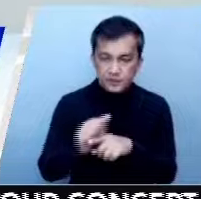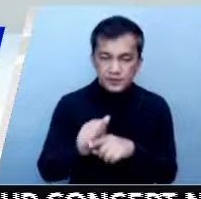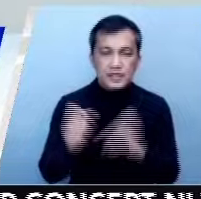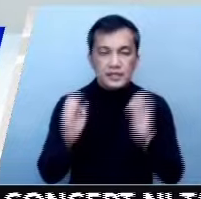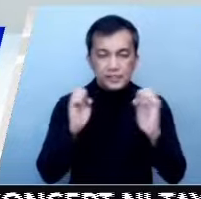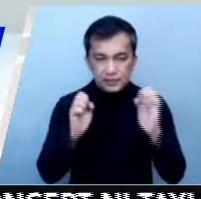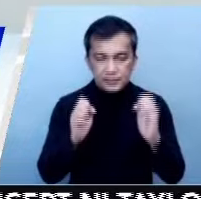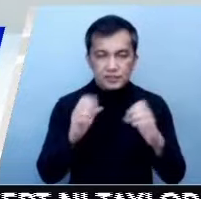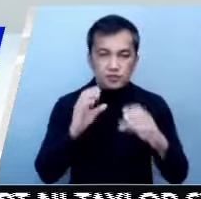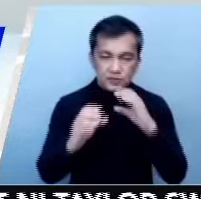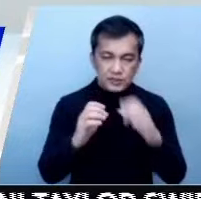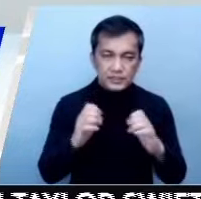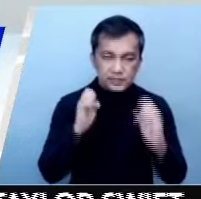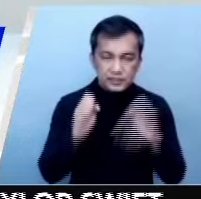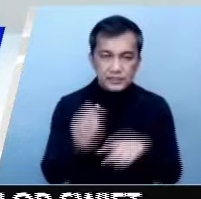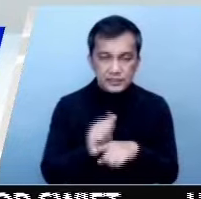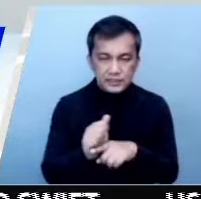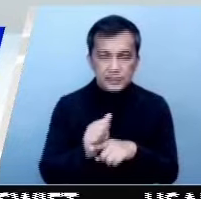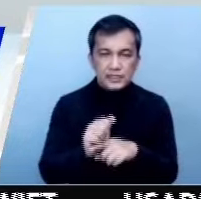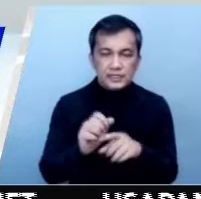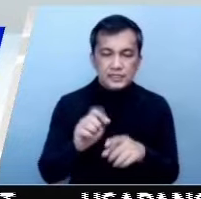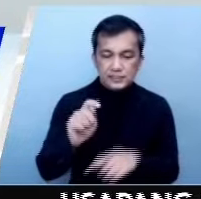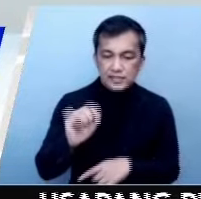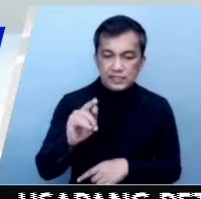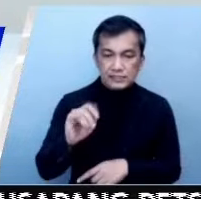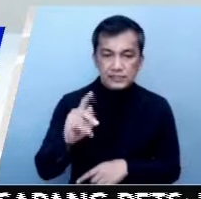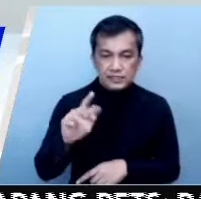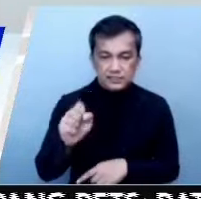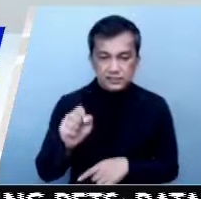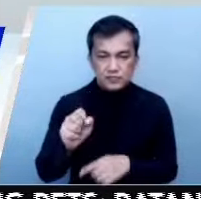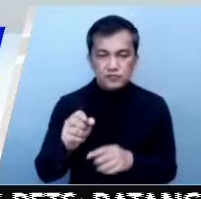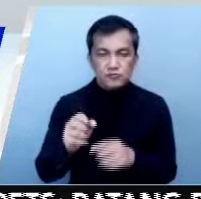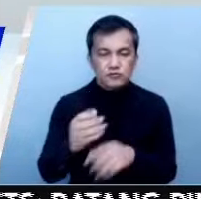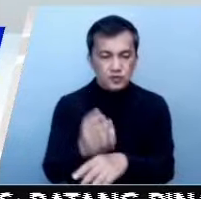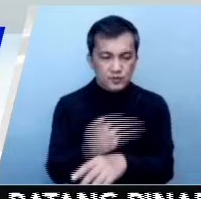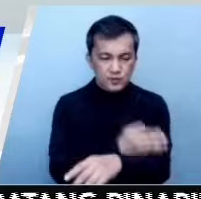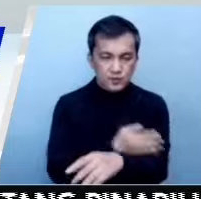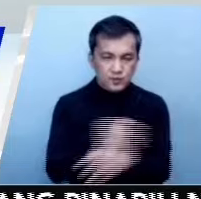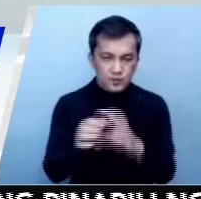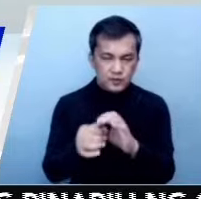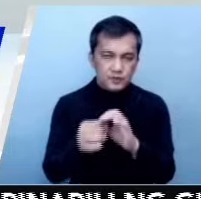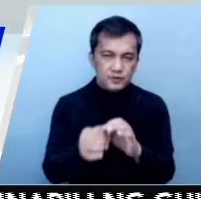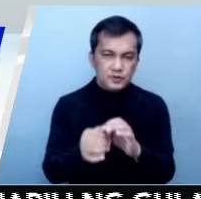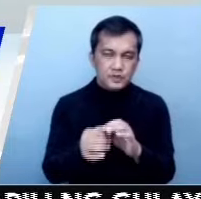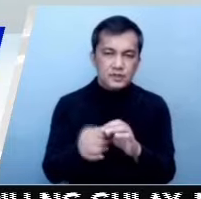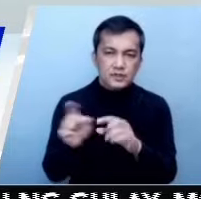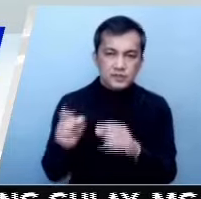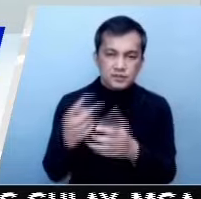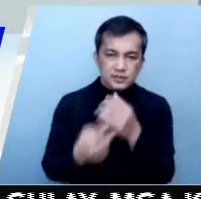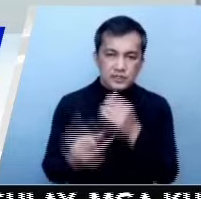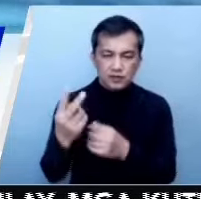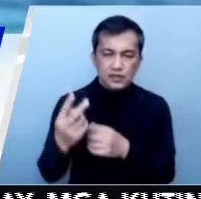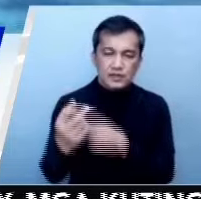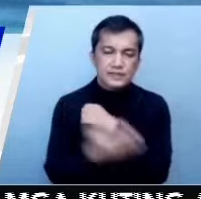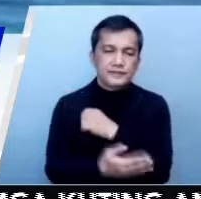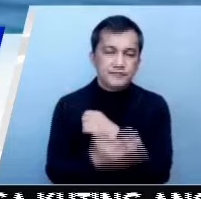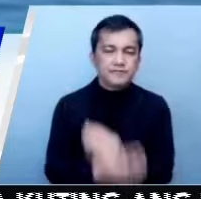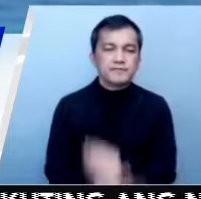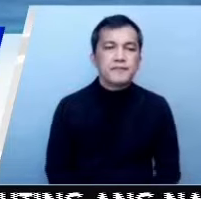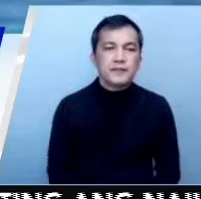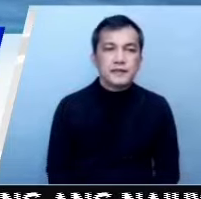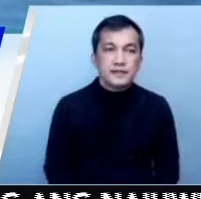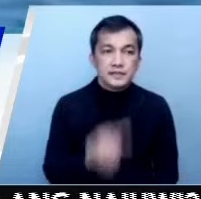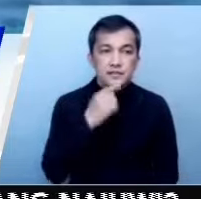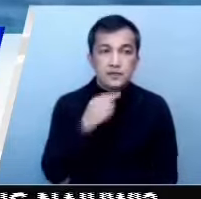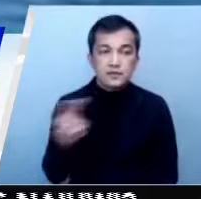exercise at division tactics para mapabuti ang koordinasyon at kooperasyon sa pagitan ng dalawang pwersa. Ayon kay Western Command